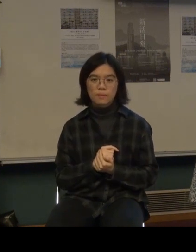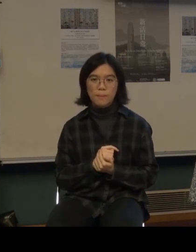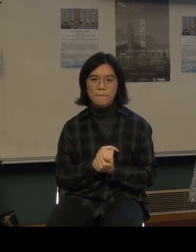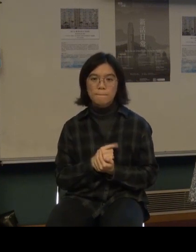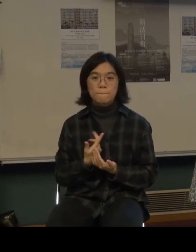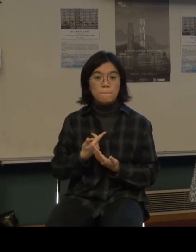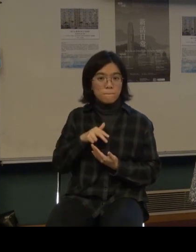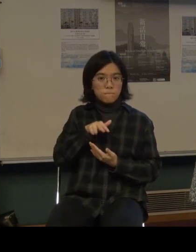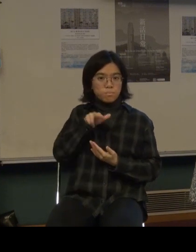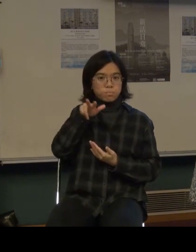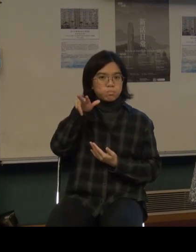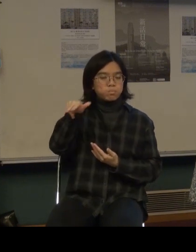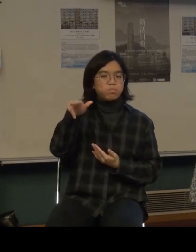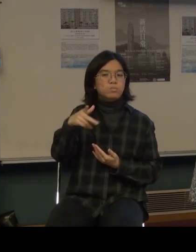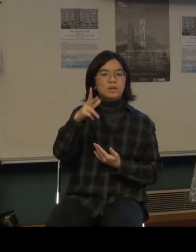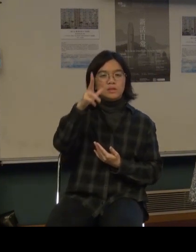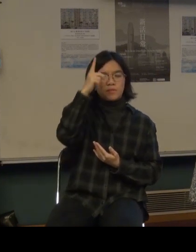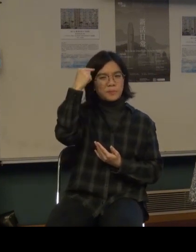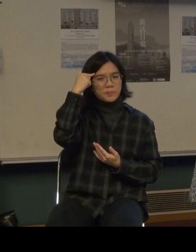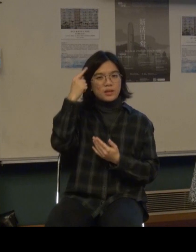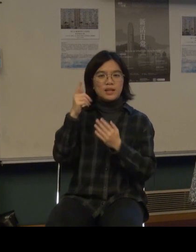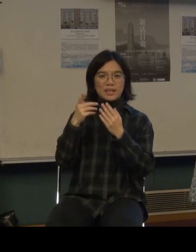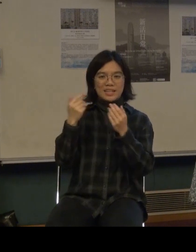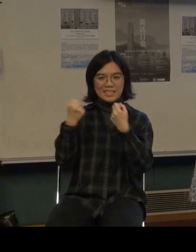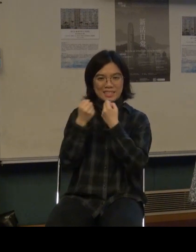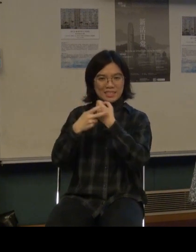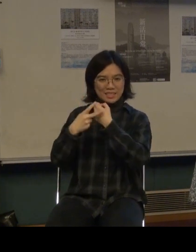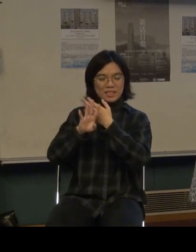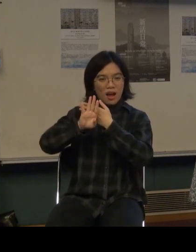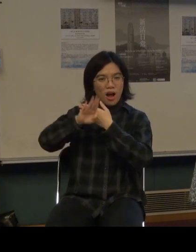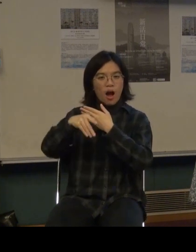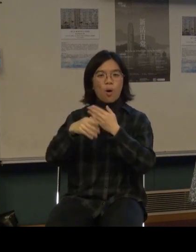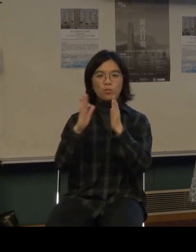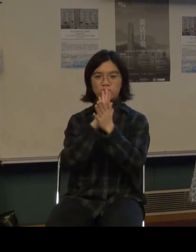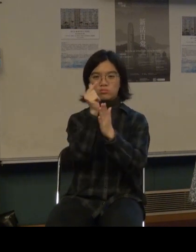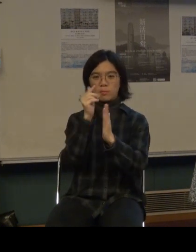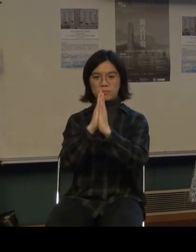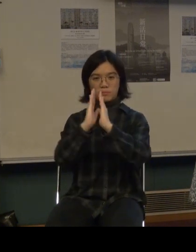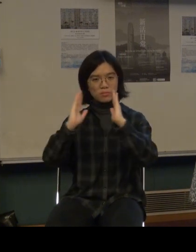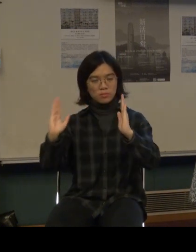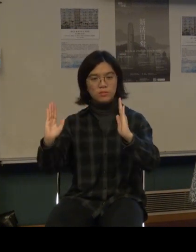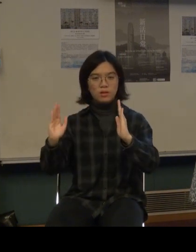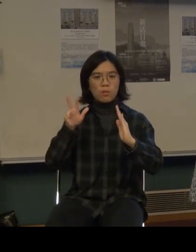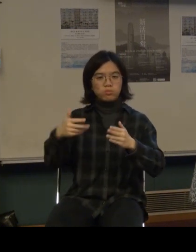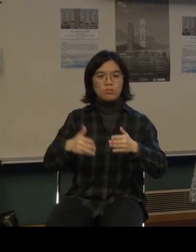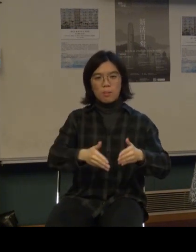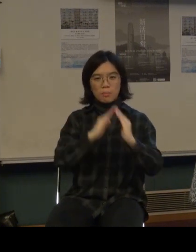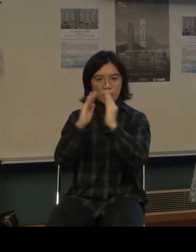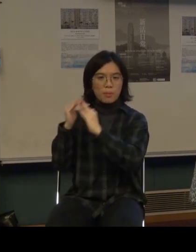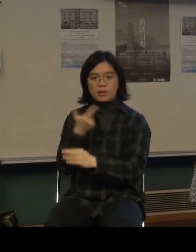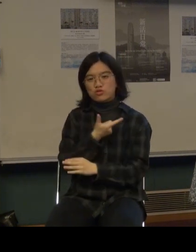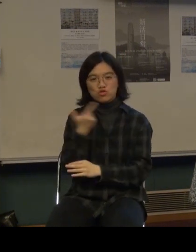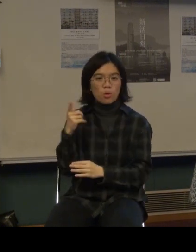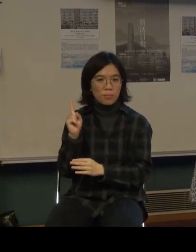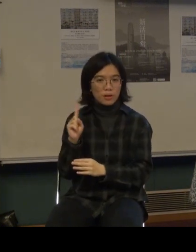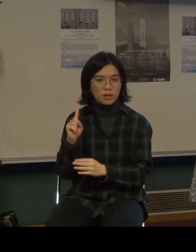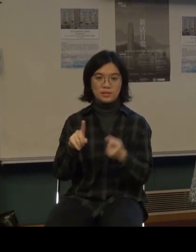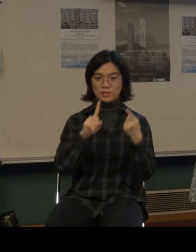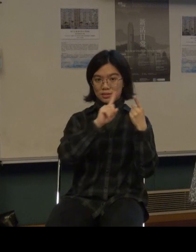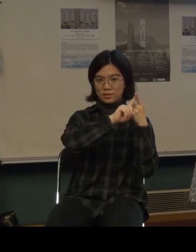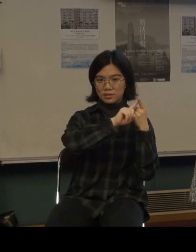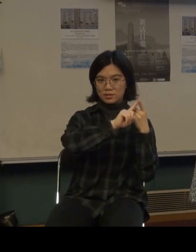咧，政府喺戰後重建嗰10年期間，最主要佢起咗啲乜嘢咧？嗱，最主要佢起嘅嘢咧，第一咧